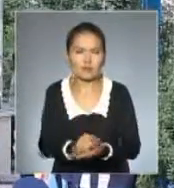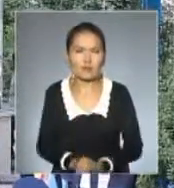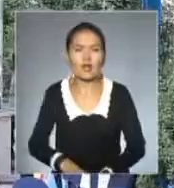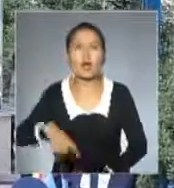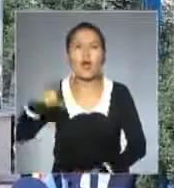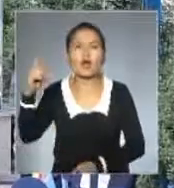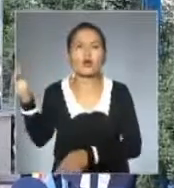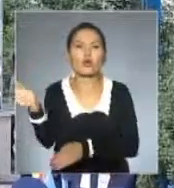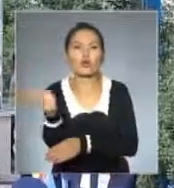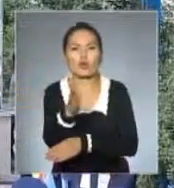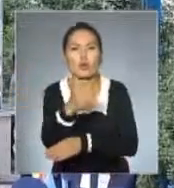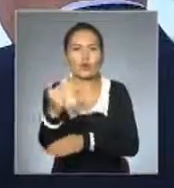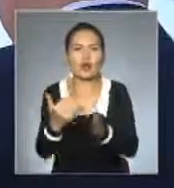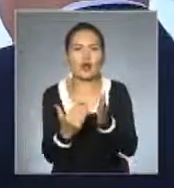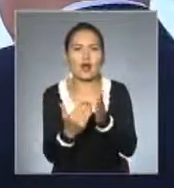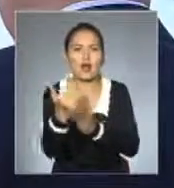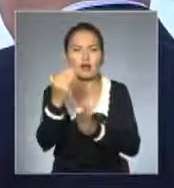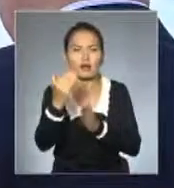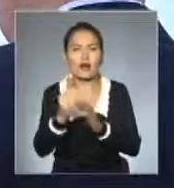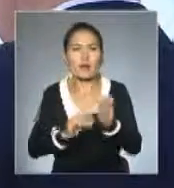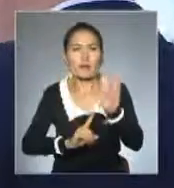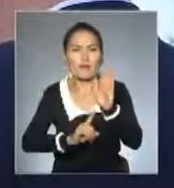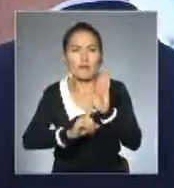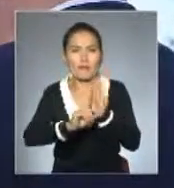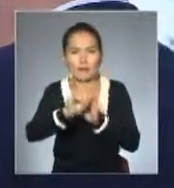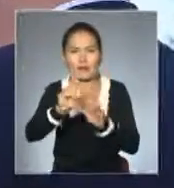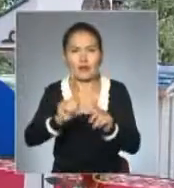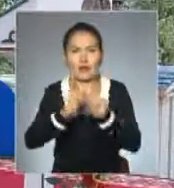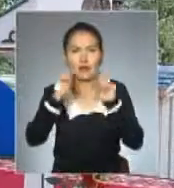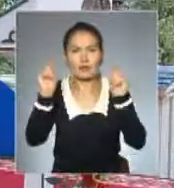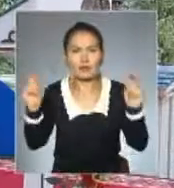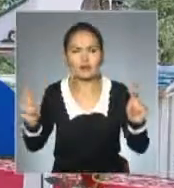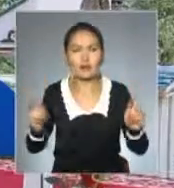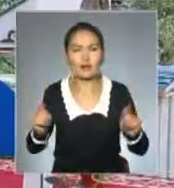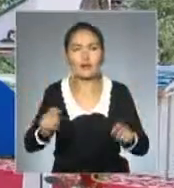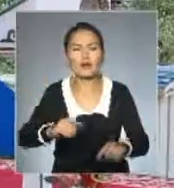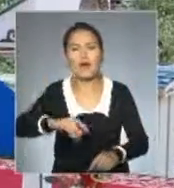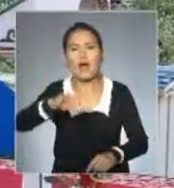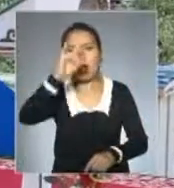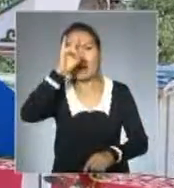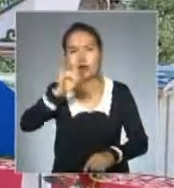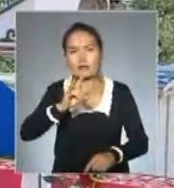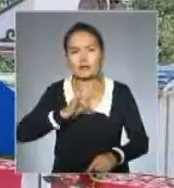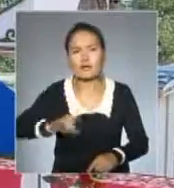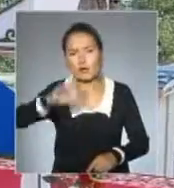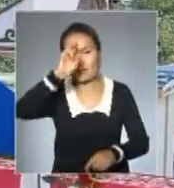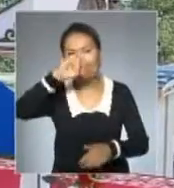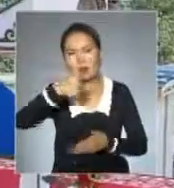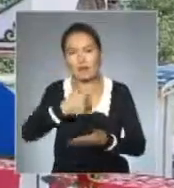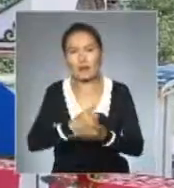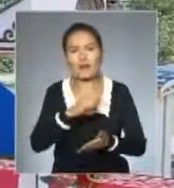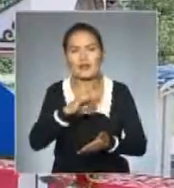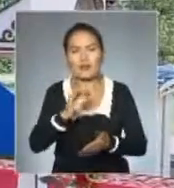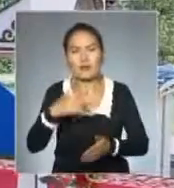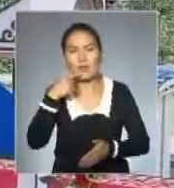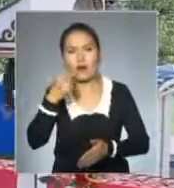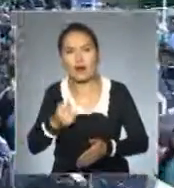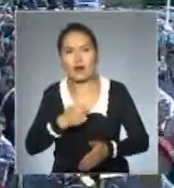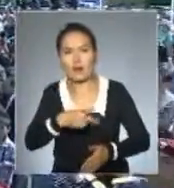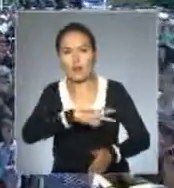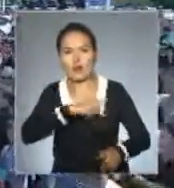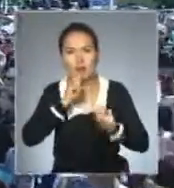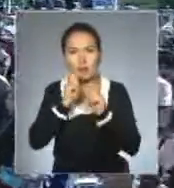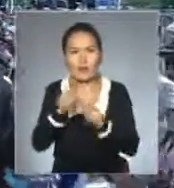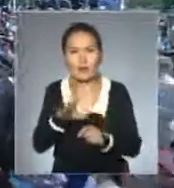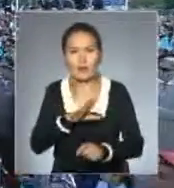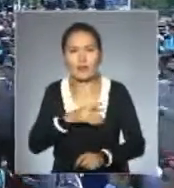Көкту көке көтерілгеннен кейін мемлекет басшысы салтанатты түрде бірнеше курсантқа офицер погондарын табыс етті. Мұндай мәртебеге еліміздегі